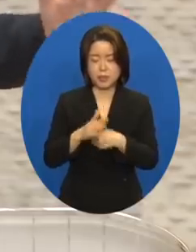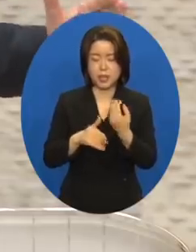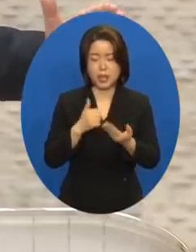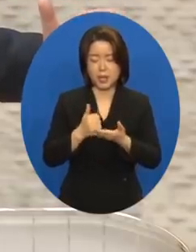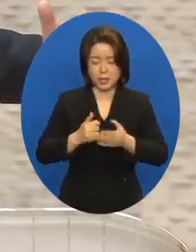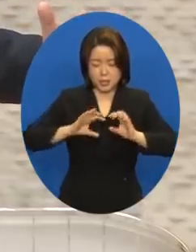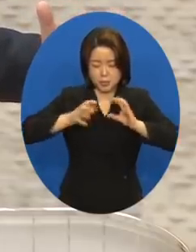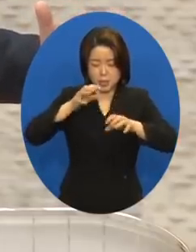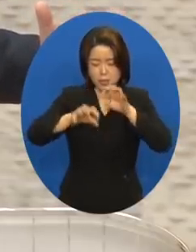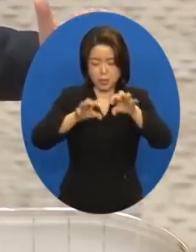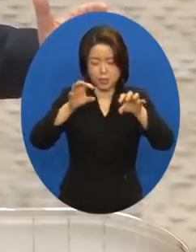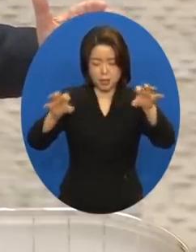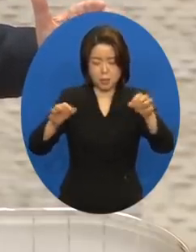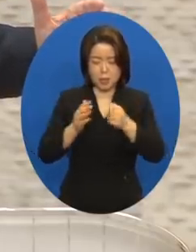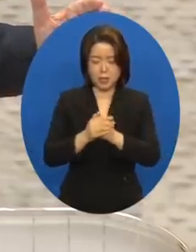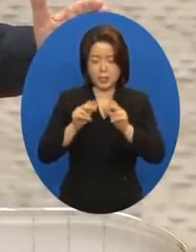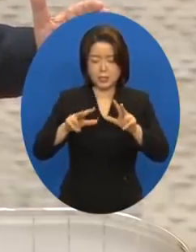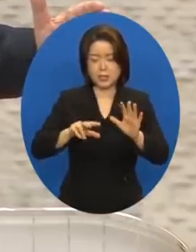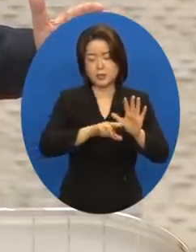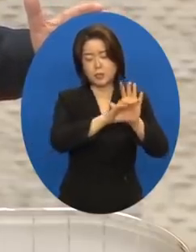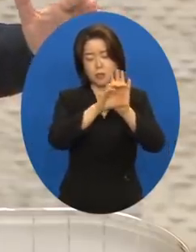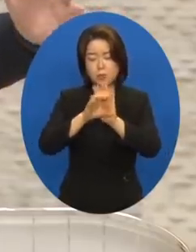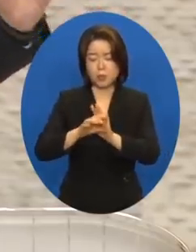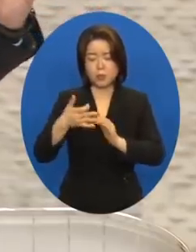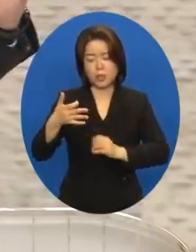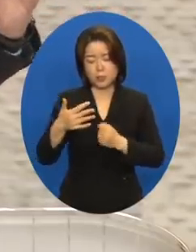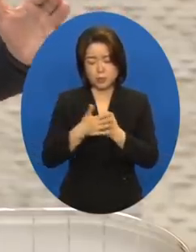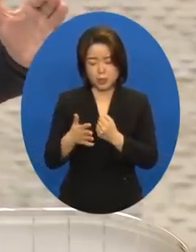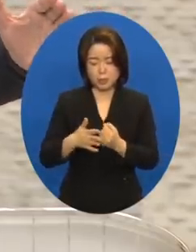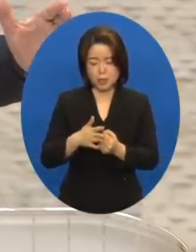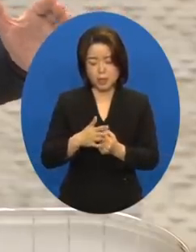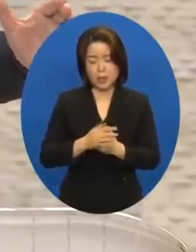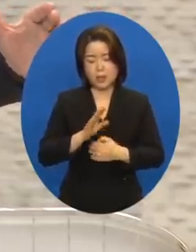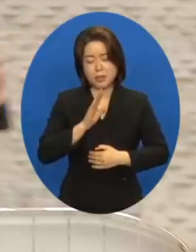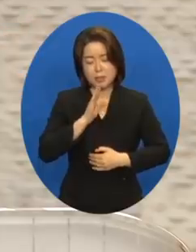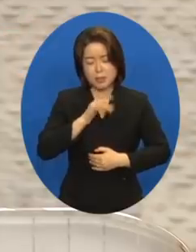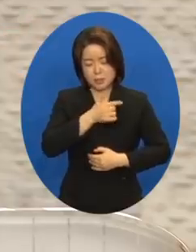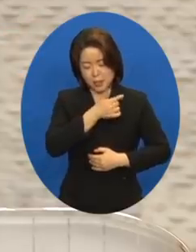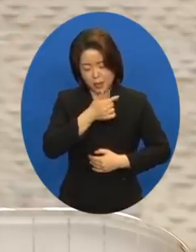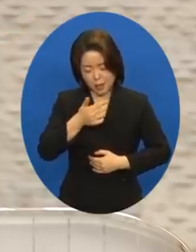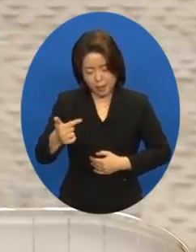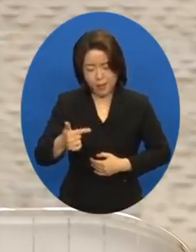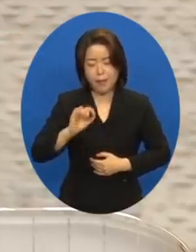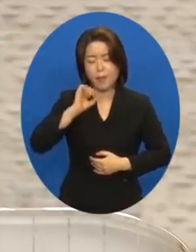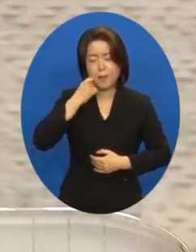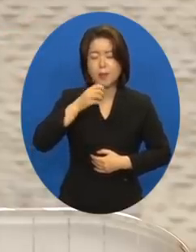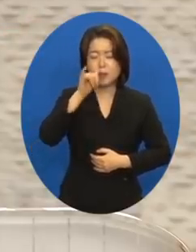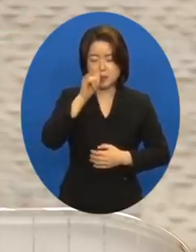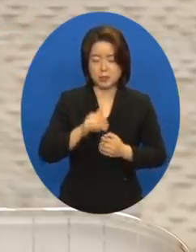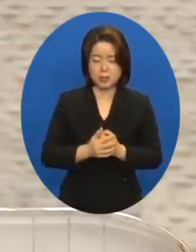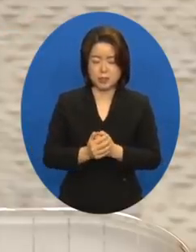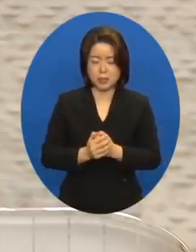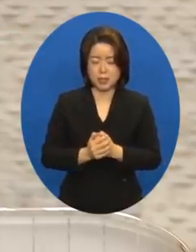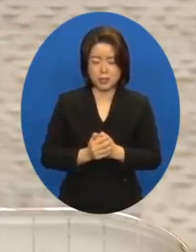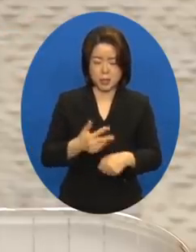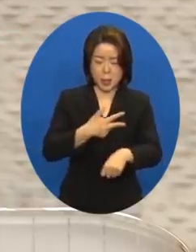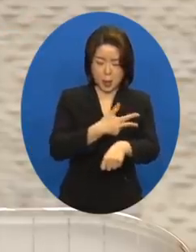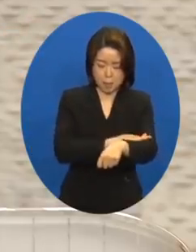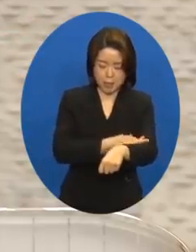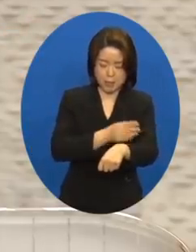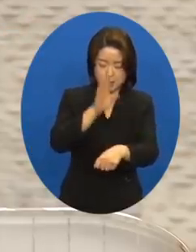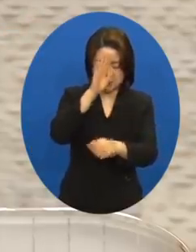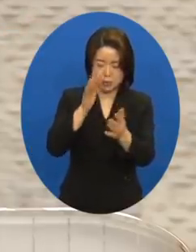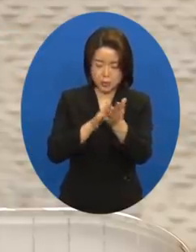열방에 지금 코랄 6 으로 인하여 말할 수 없이 큰 어려움에 쳐져 있습니다 백신과 치료제